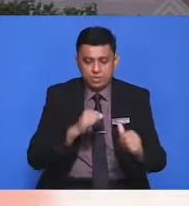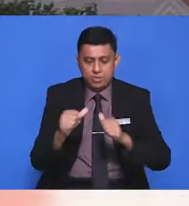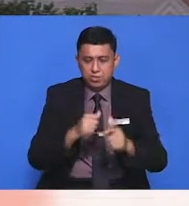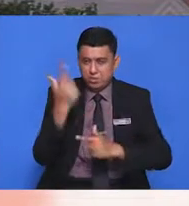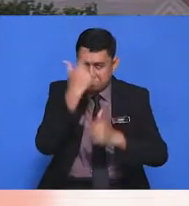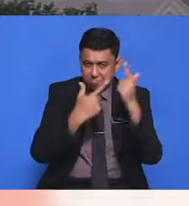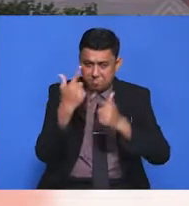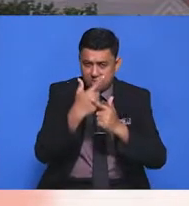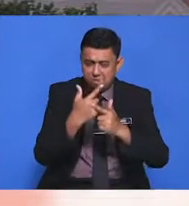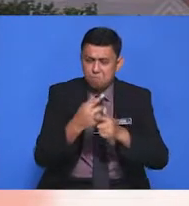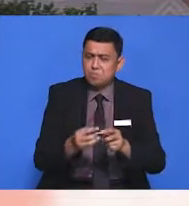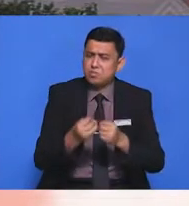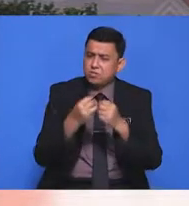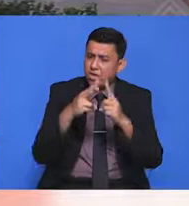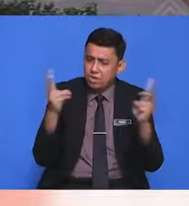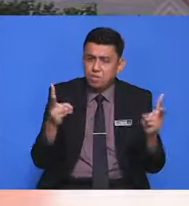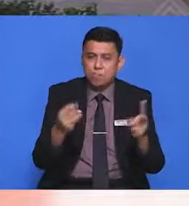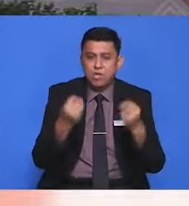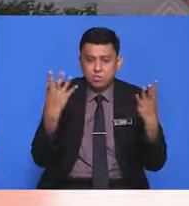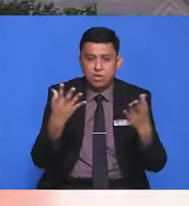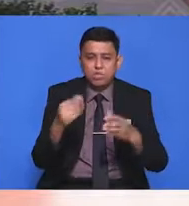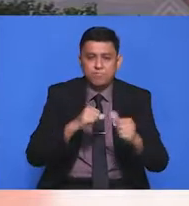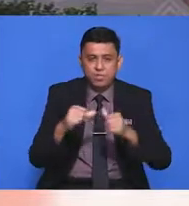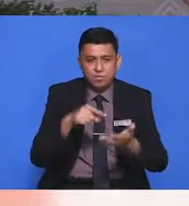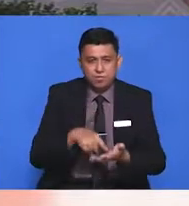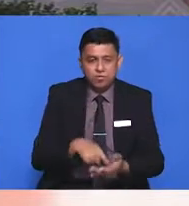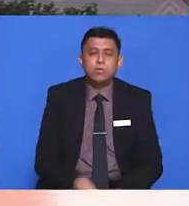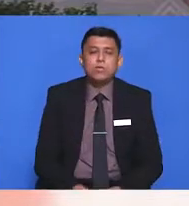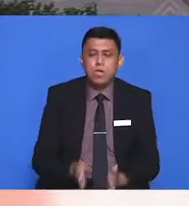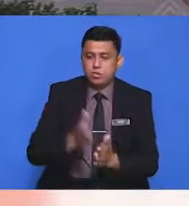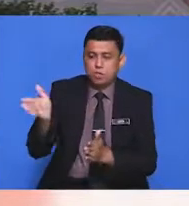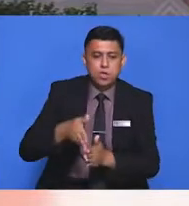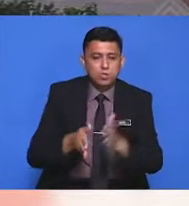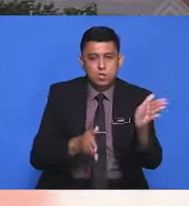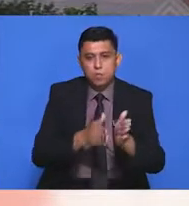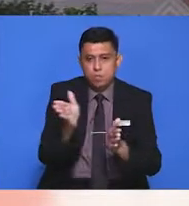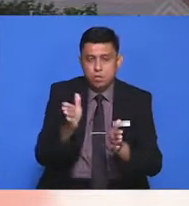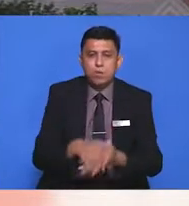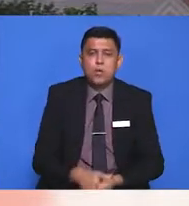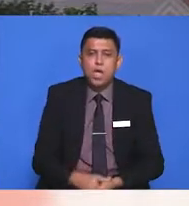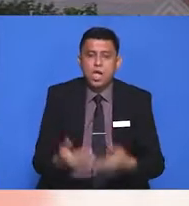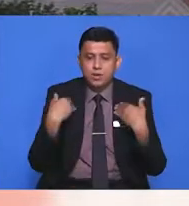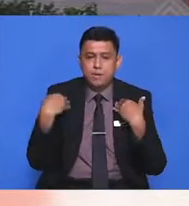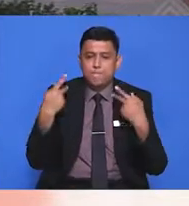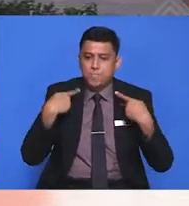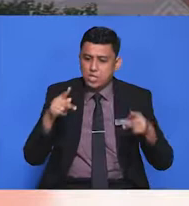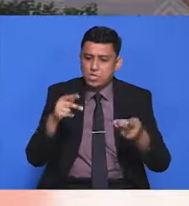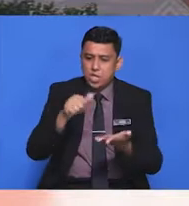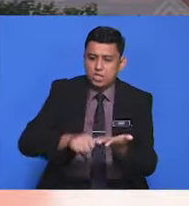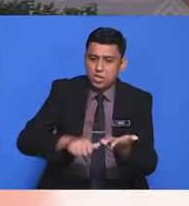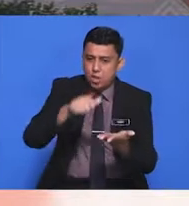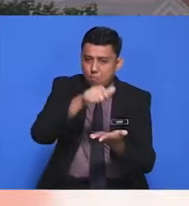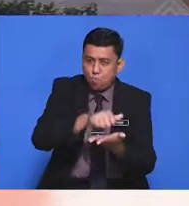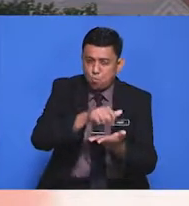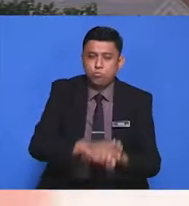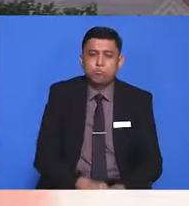amat rancak di Menam Chao Phraya ini. Keunikan cabang-cabang sungai ini telah mewujudkan pasar terapung di Bandar Raya Bangkok